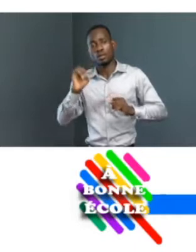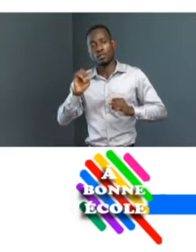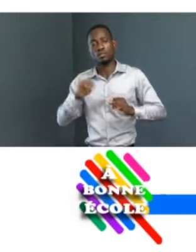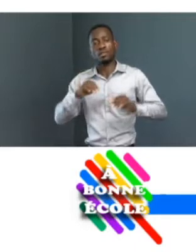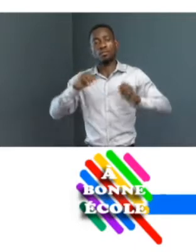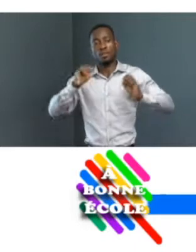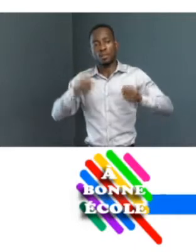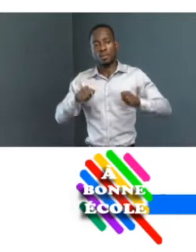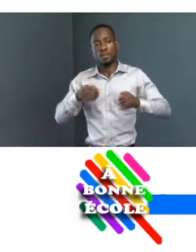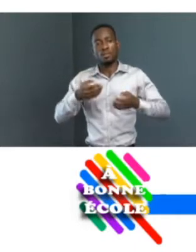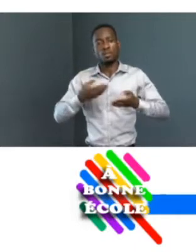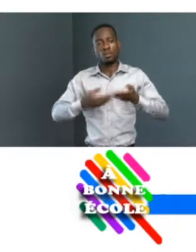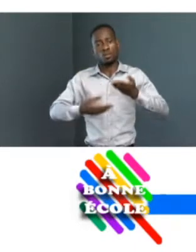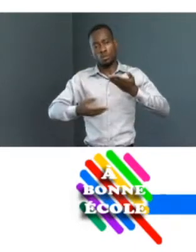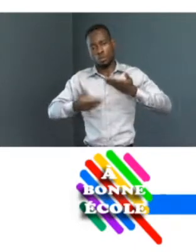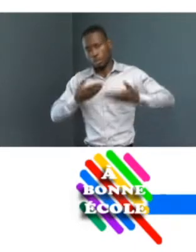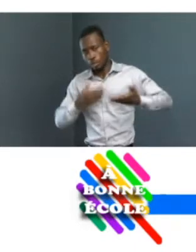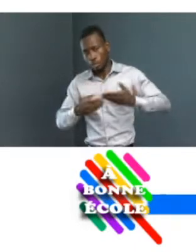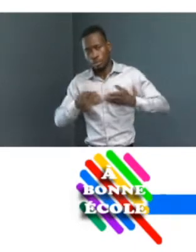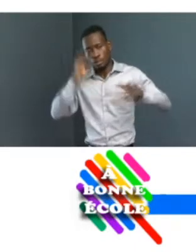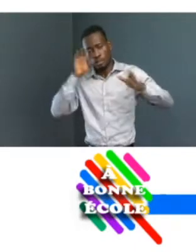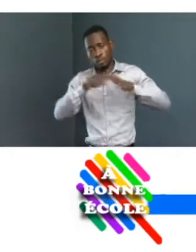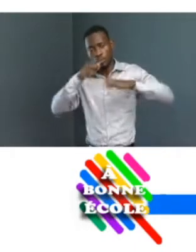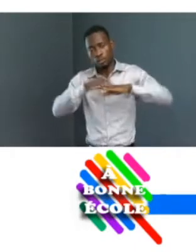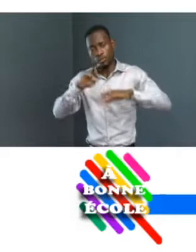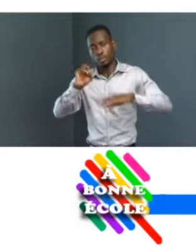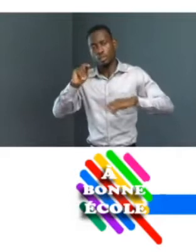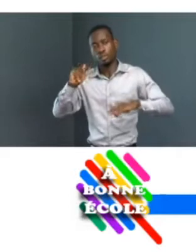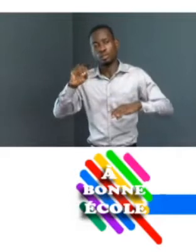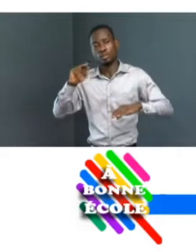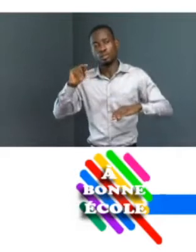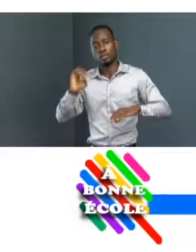de ramener l'image sur la rétine.